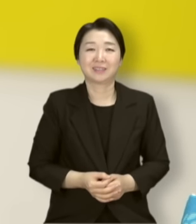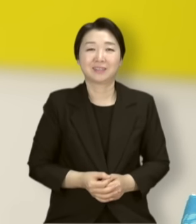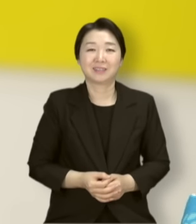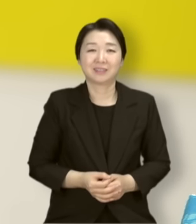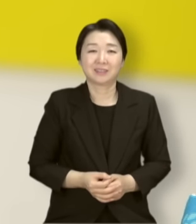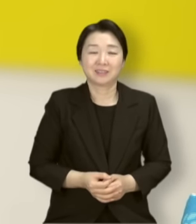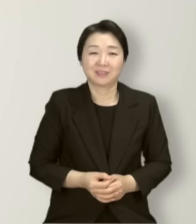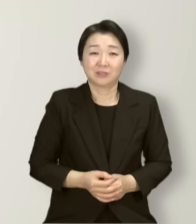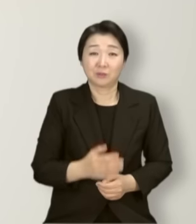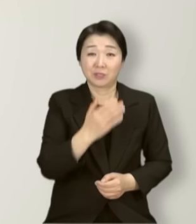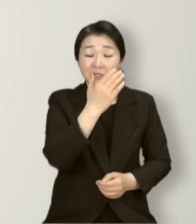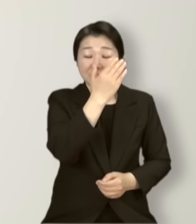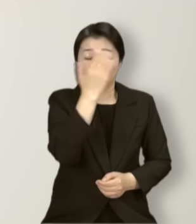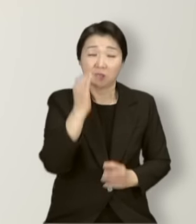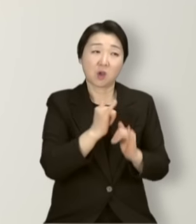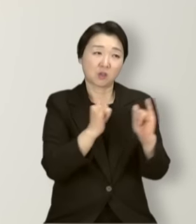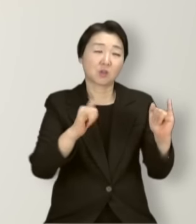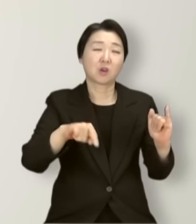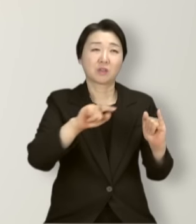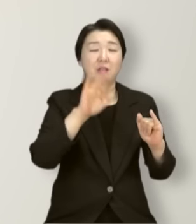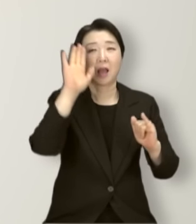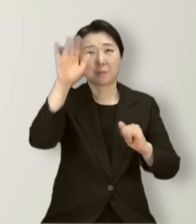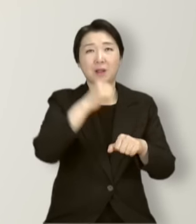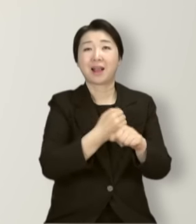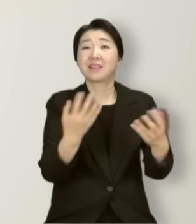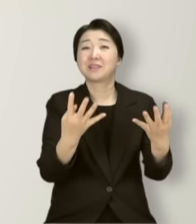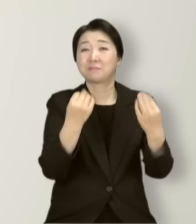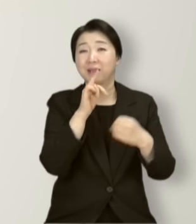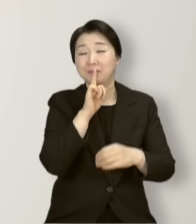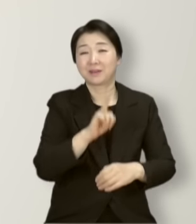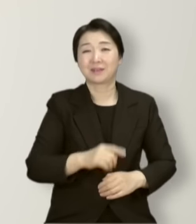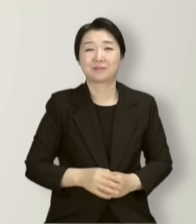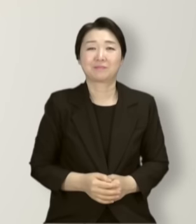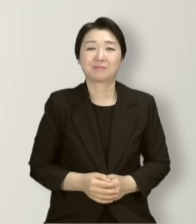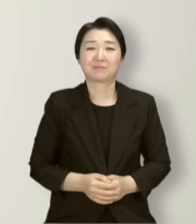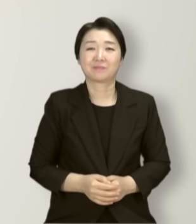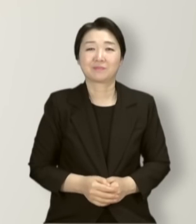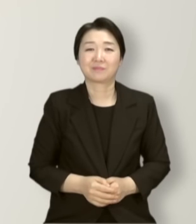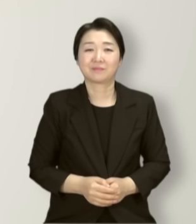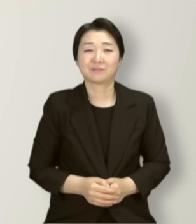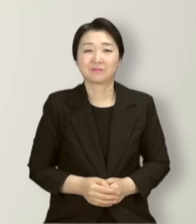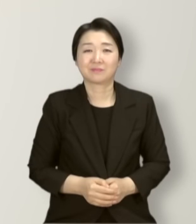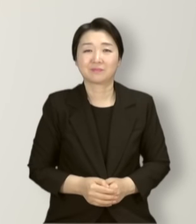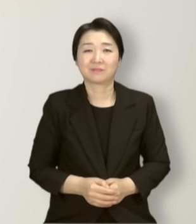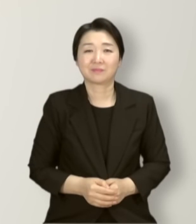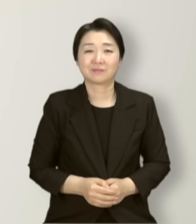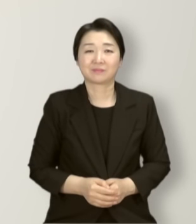다음 세대 청년들이 할 일이 많다라는 그렇습니다. 말씀이시군요. 예, 예. 뭐 그